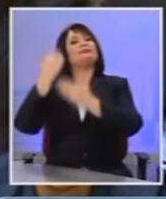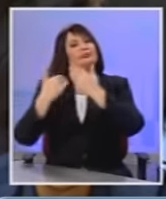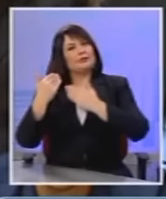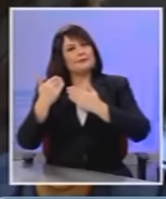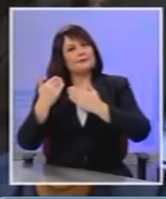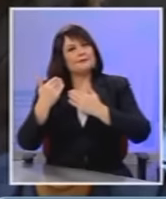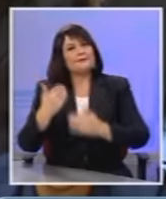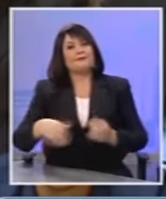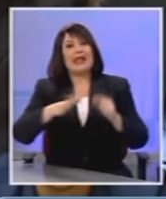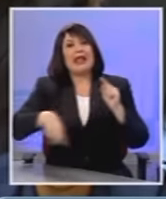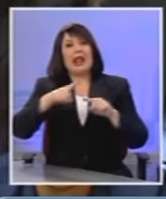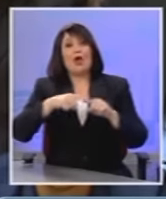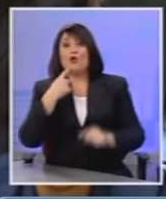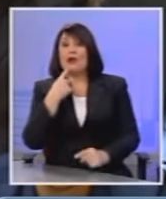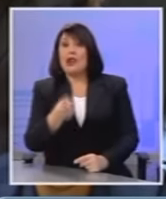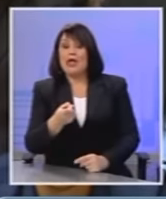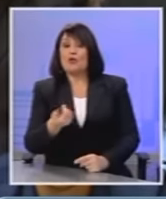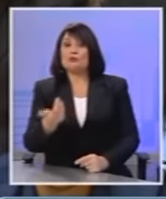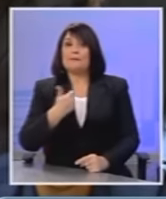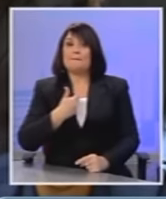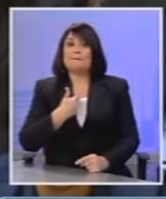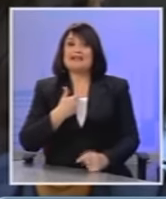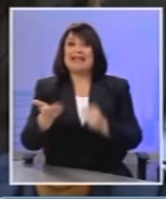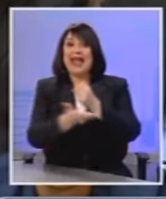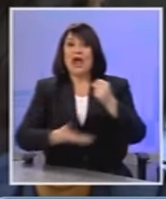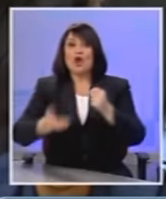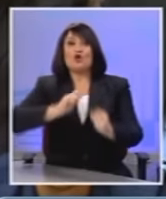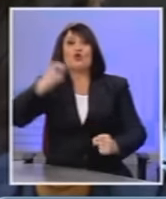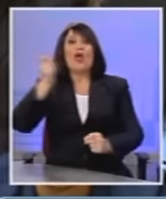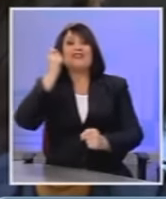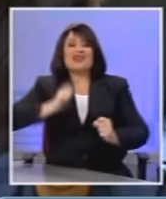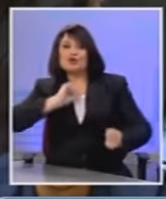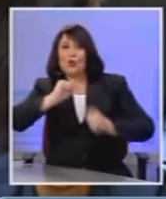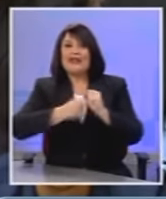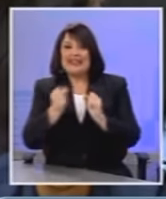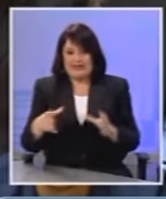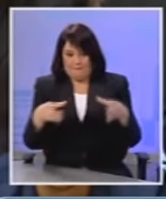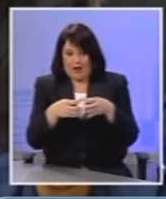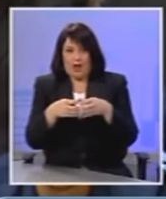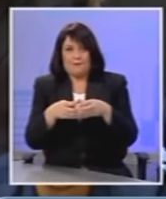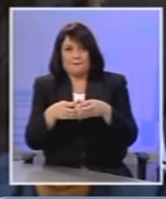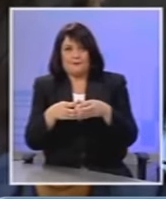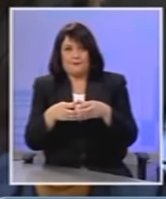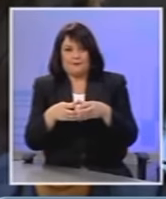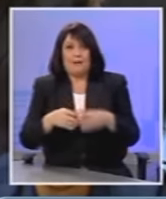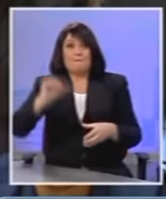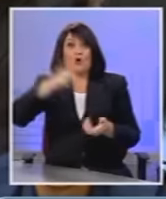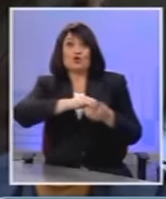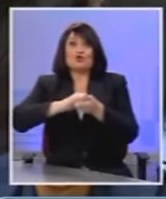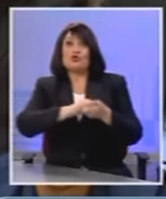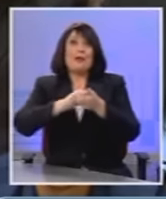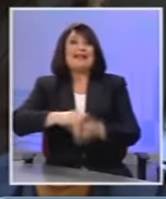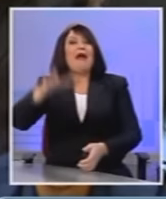τον ελληνικό λαό ότι έχει ξεκινήσει ένα αγροτικό εθνικιστικό κίνημα, το οποίο ήδη ίδρυσε το πρώτο σωματείο στην